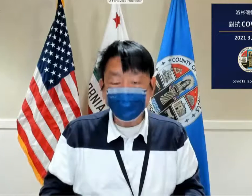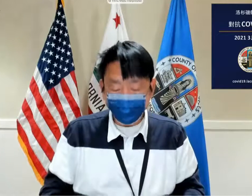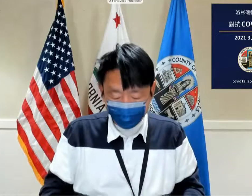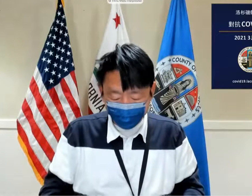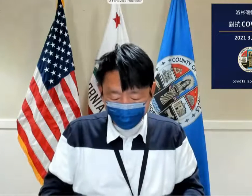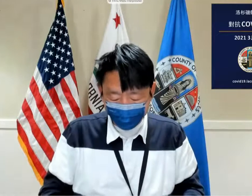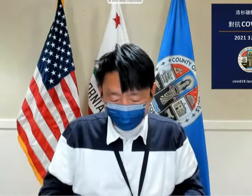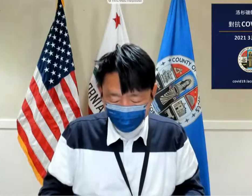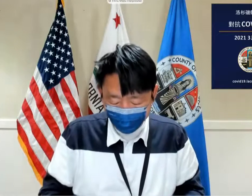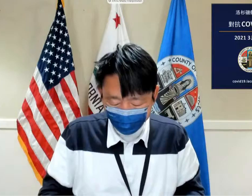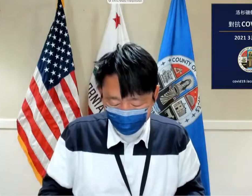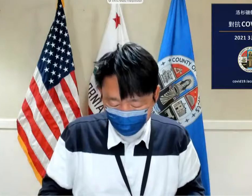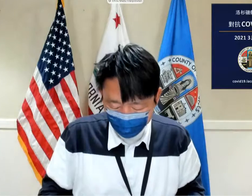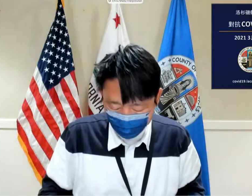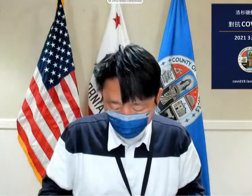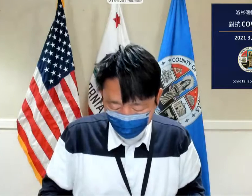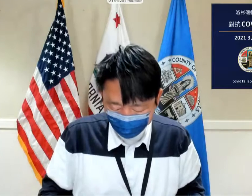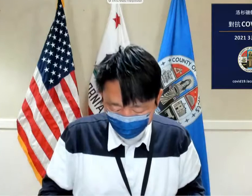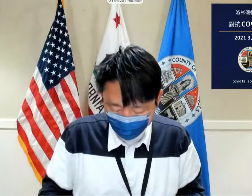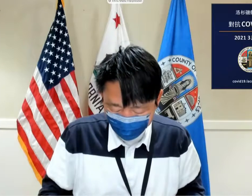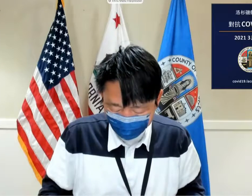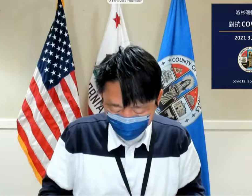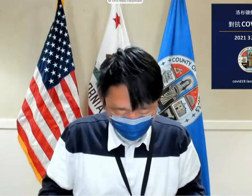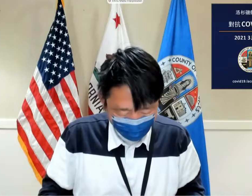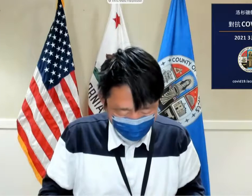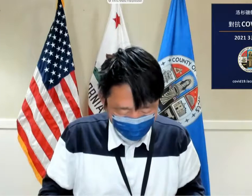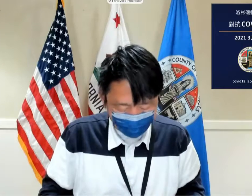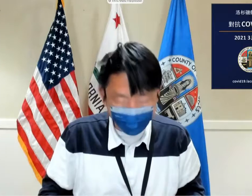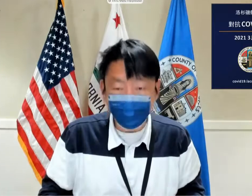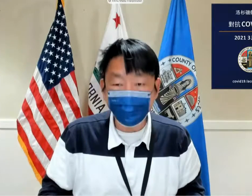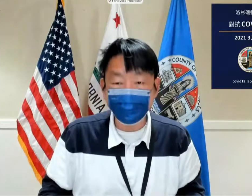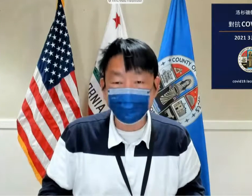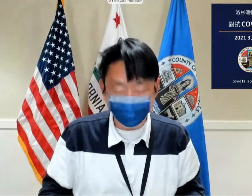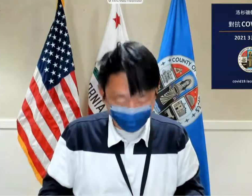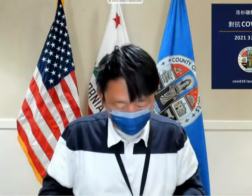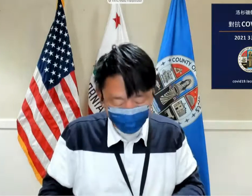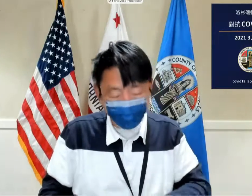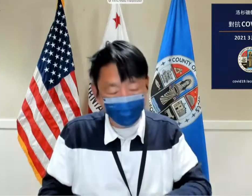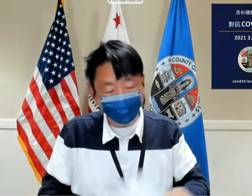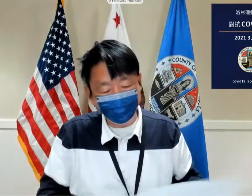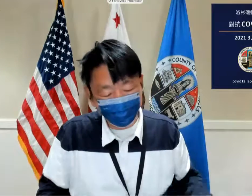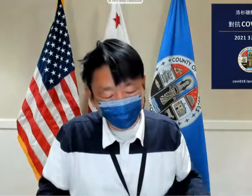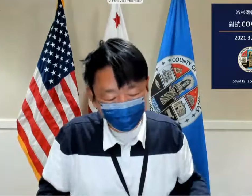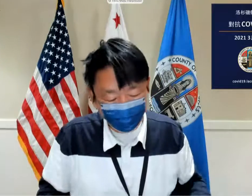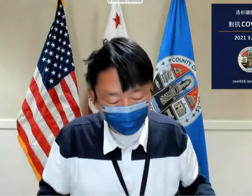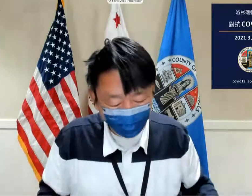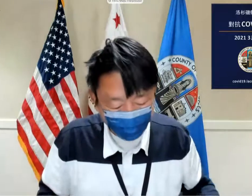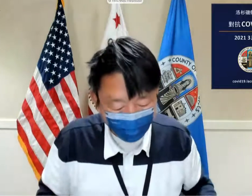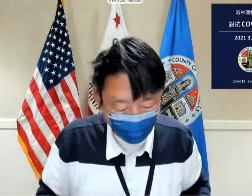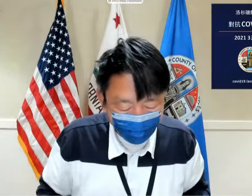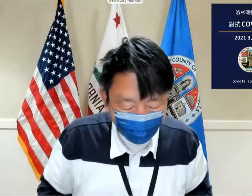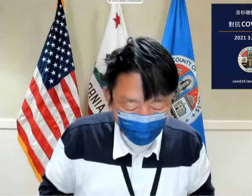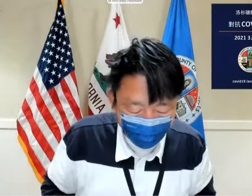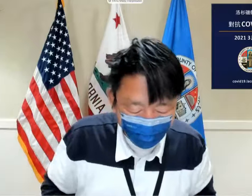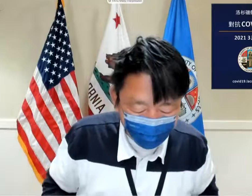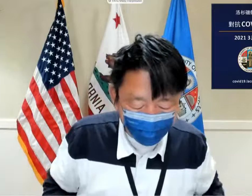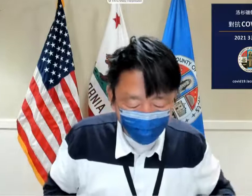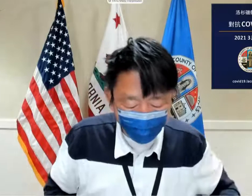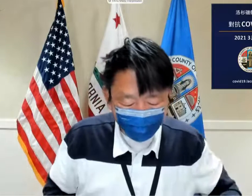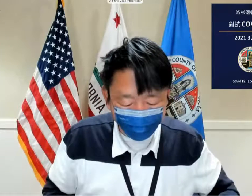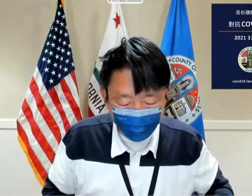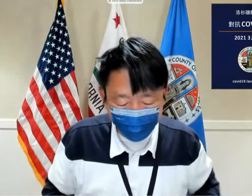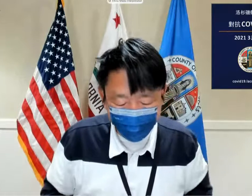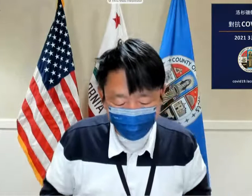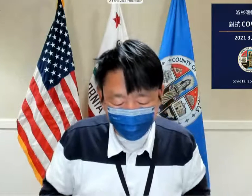102679例，下降到了3月12号到18号星期的2683例。从1月